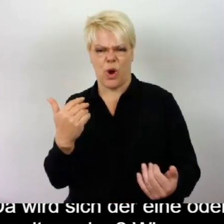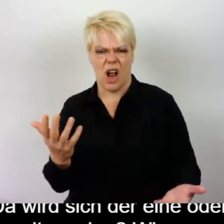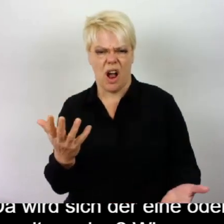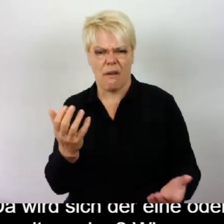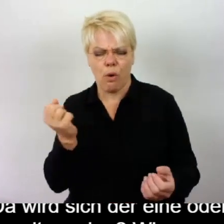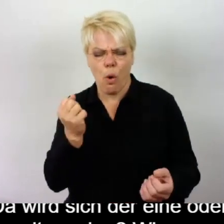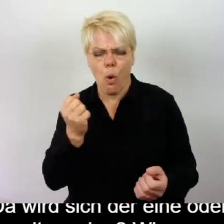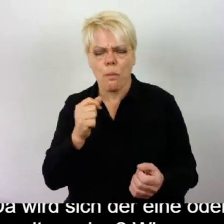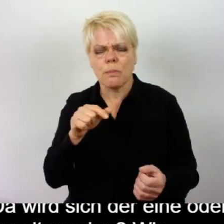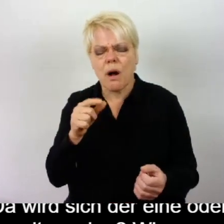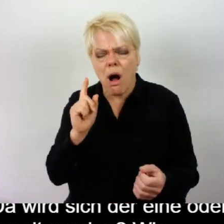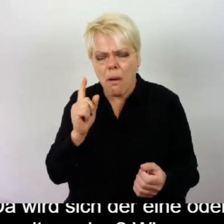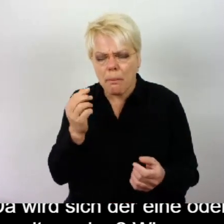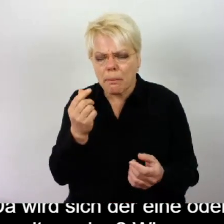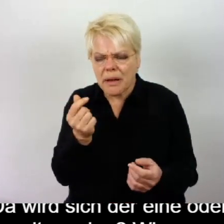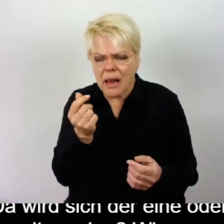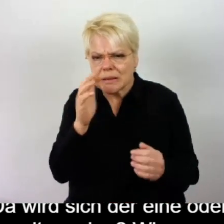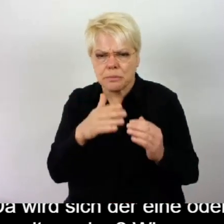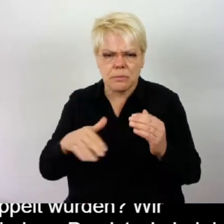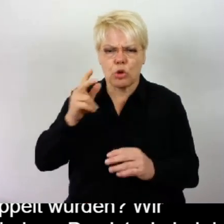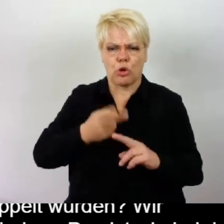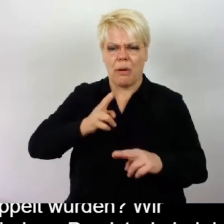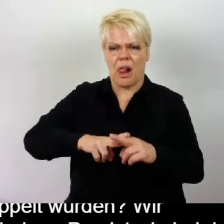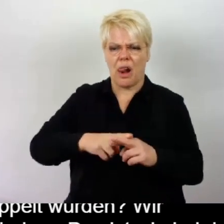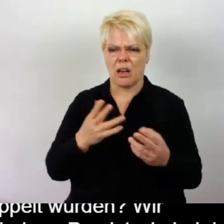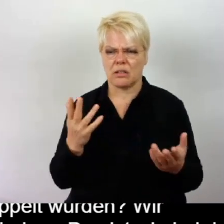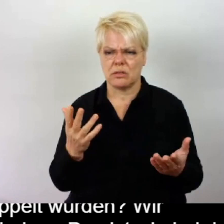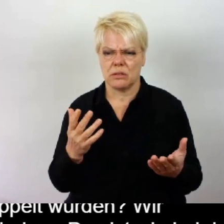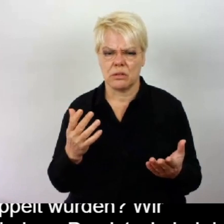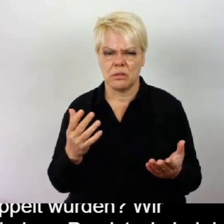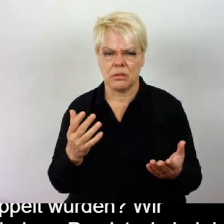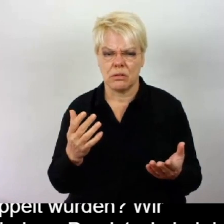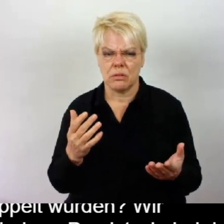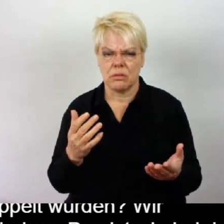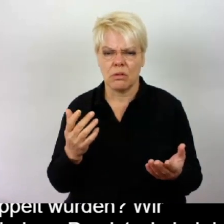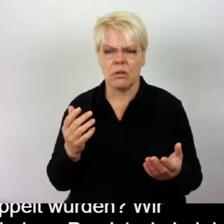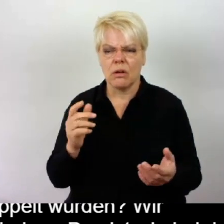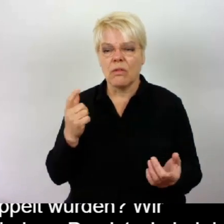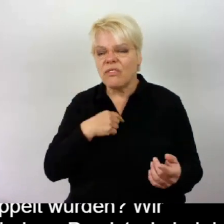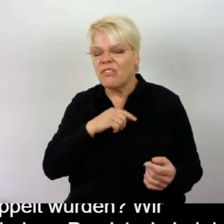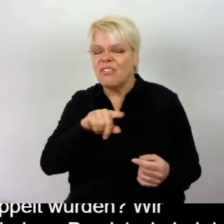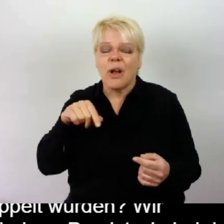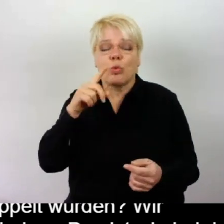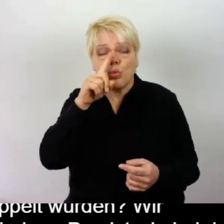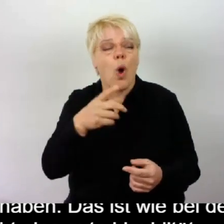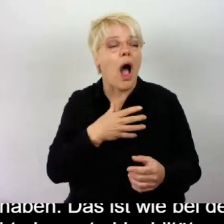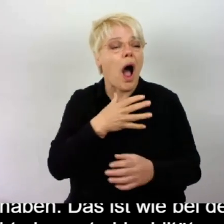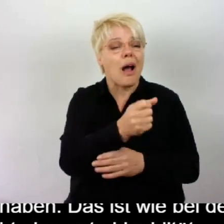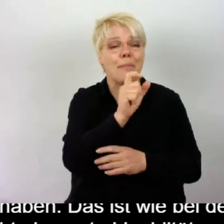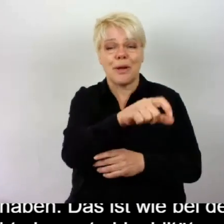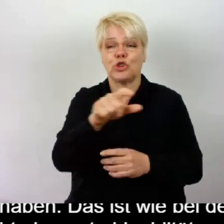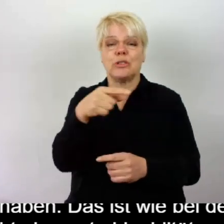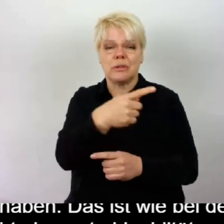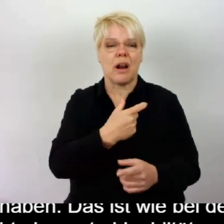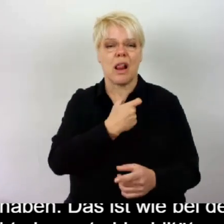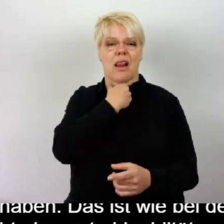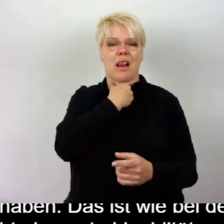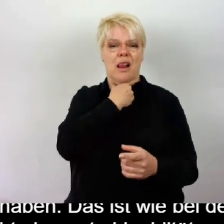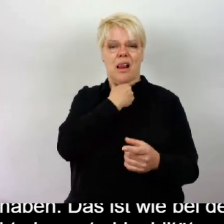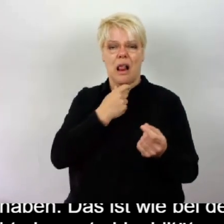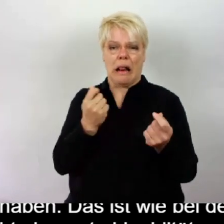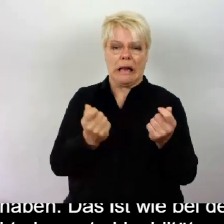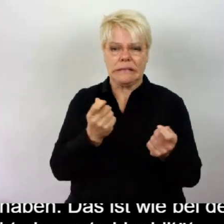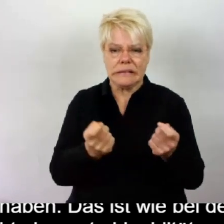einen großen Kreis erreichen, bis hin auch, liebe Judith Gerlach, zu den Filmschaffenden, die hier auch mit einzelnen Programmen und